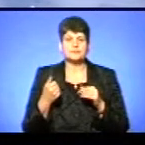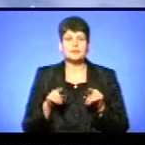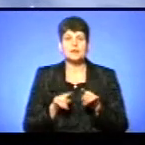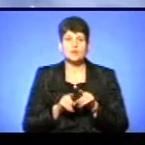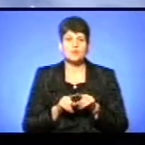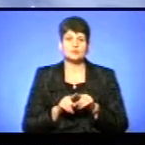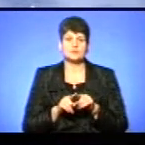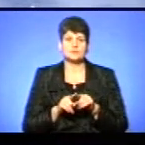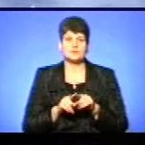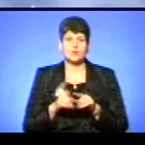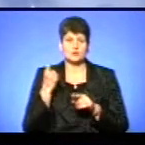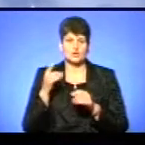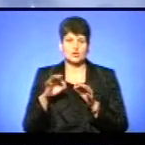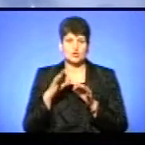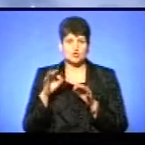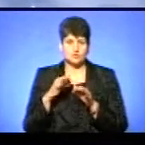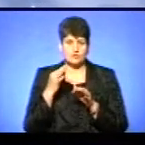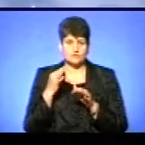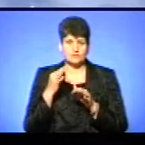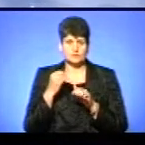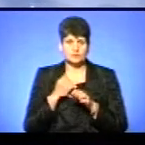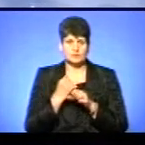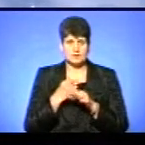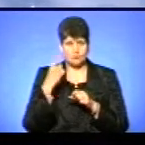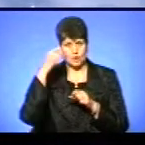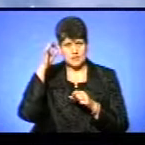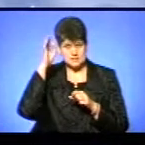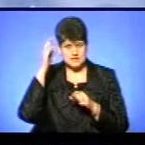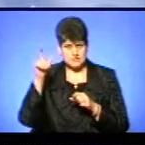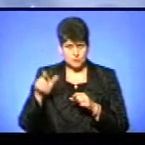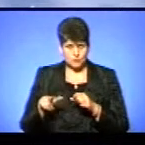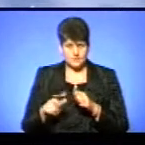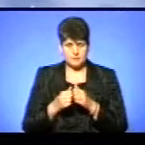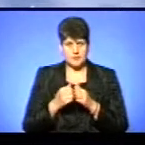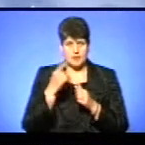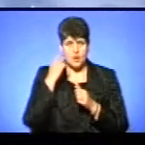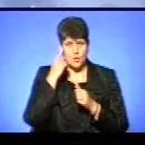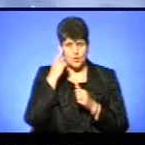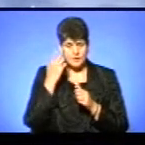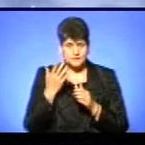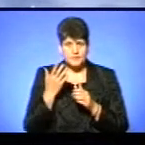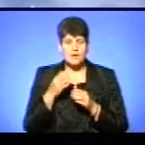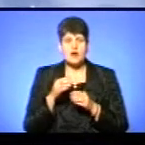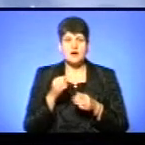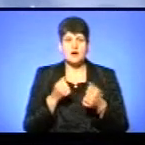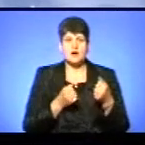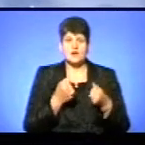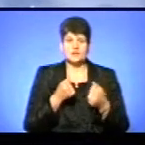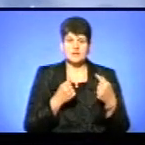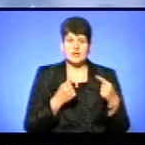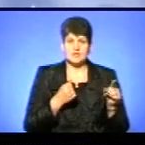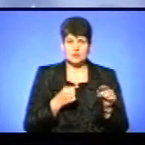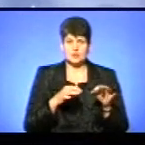Також один шов наклали на поліцейського біля ока, на водія іншого транспортного